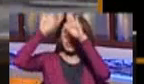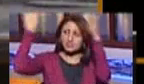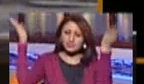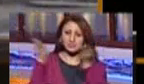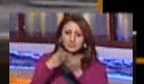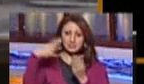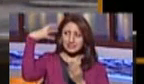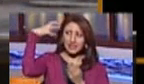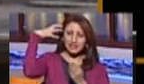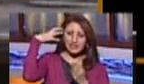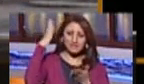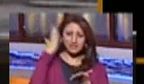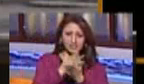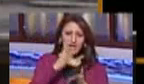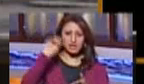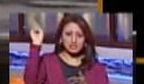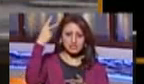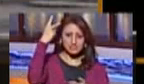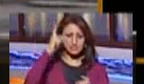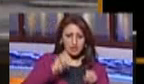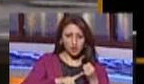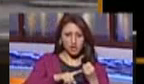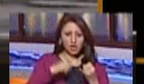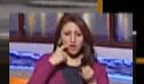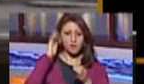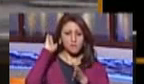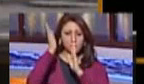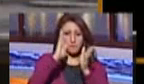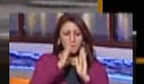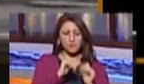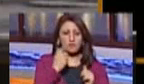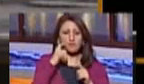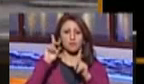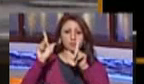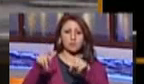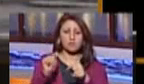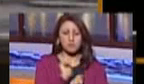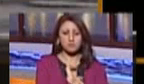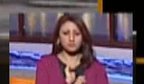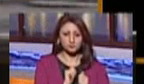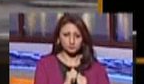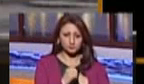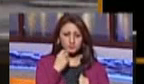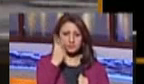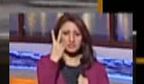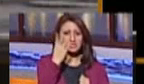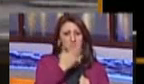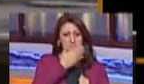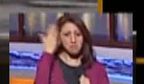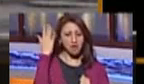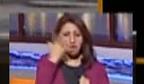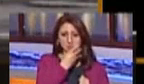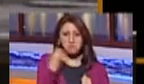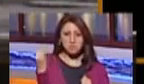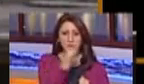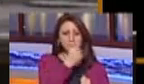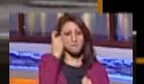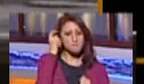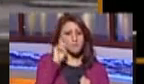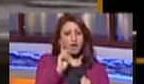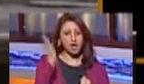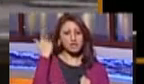إخطار النيابة العامة بالواقعة ويأتي ذلك في الوقت الذي سبق وقام فيه مجهولون بسرقة منذ